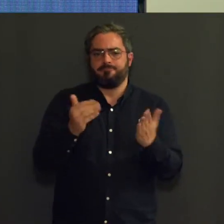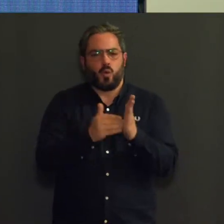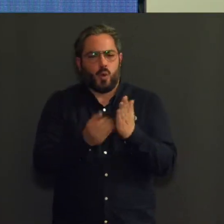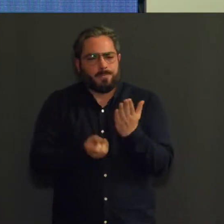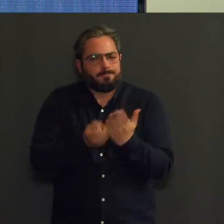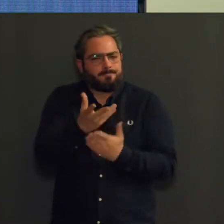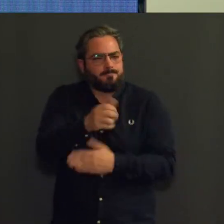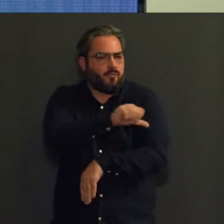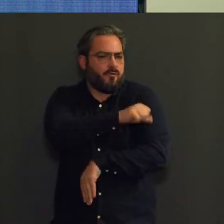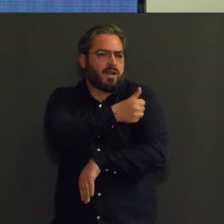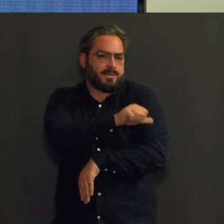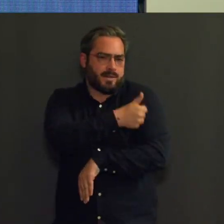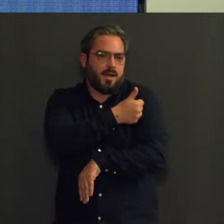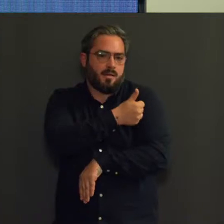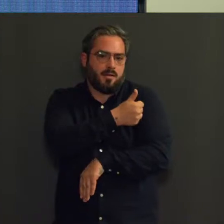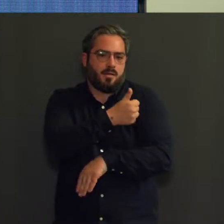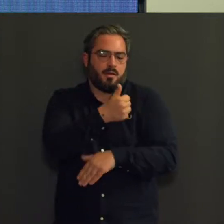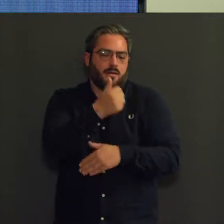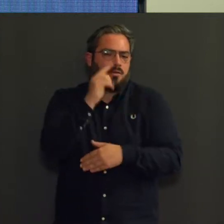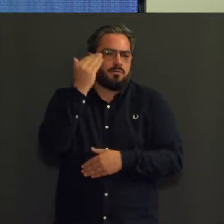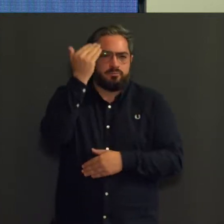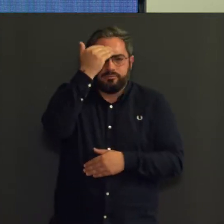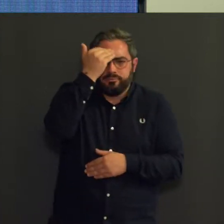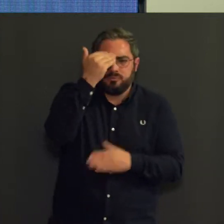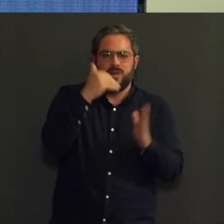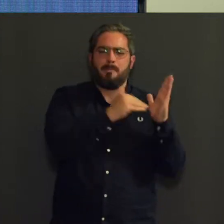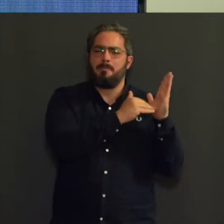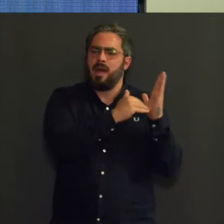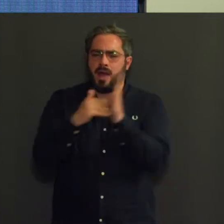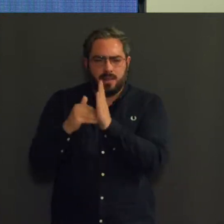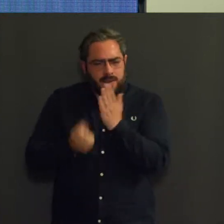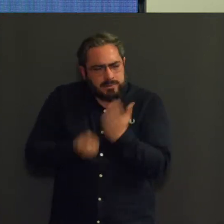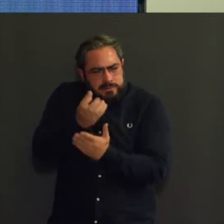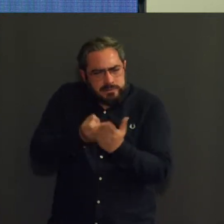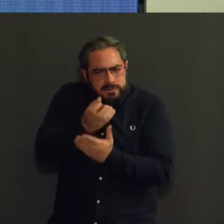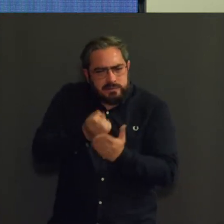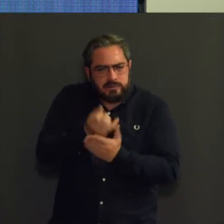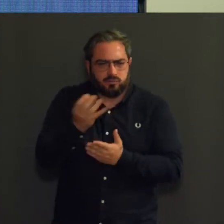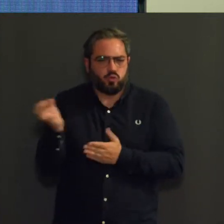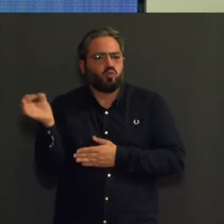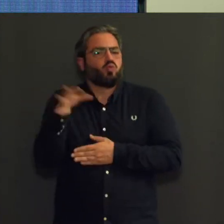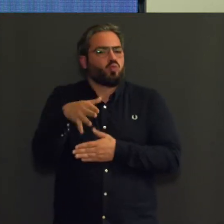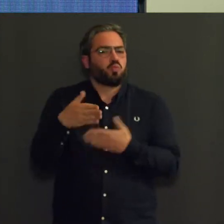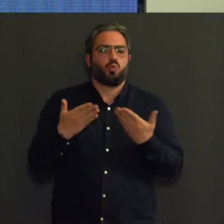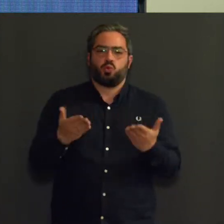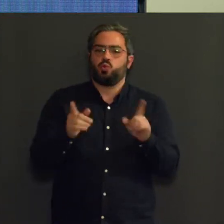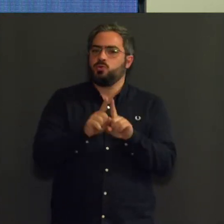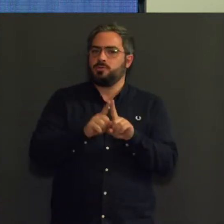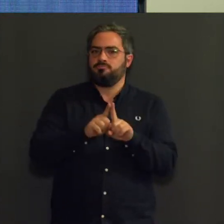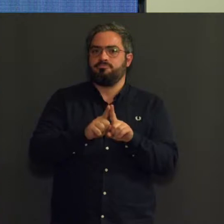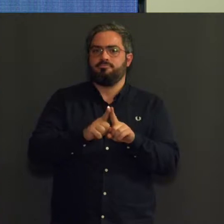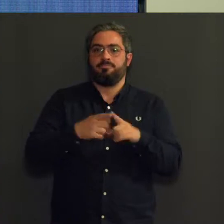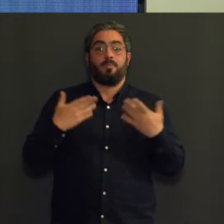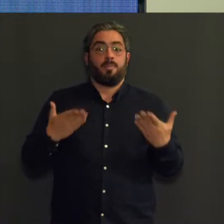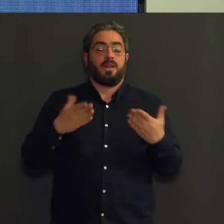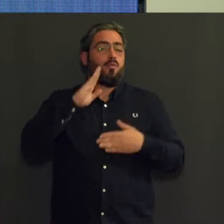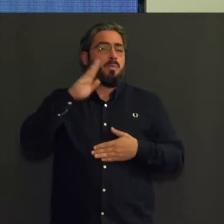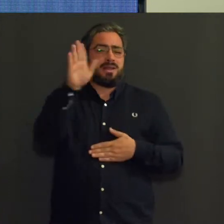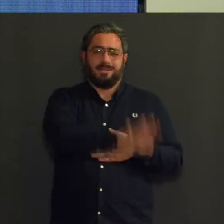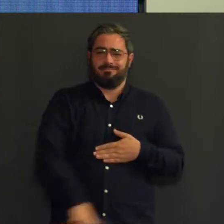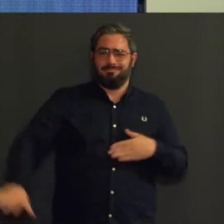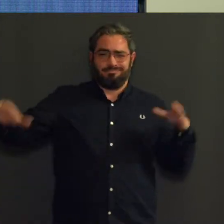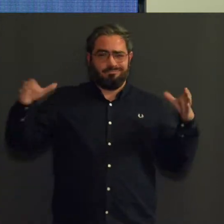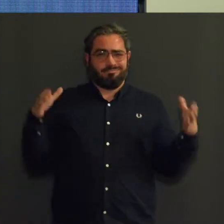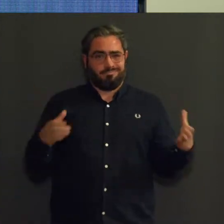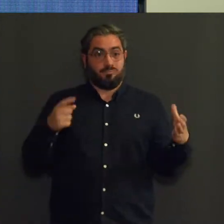dont on vous entretient amplement d'habitude le mardi. Actuellement, en gros tiers, 36% des Belges ont reçu une